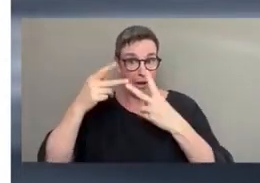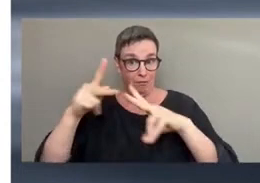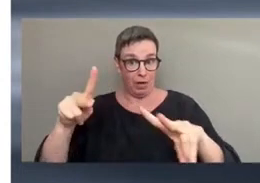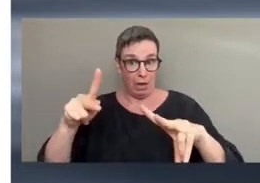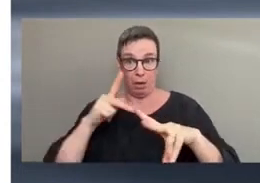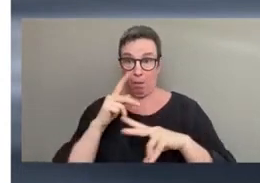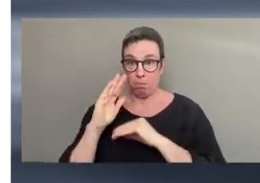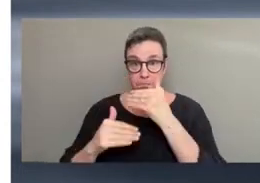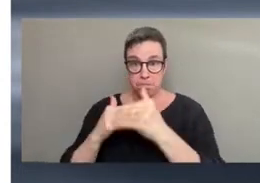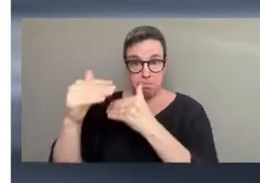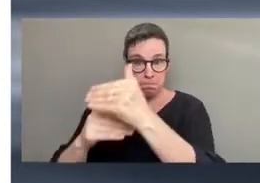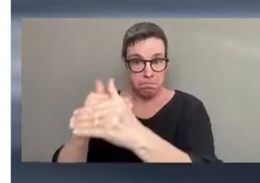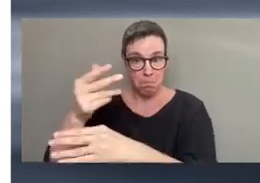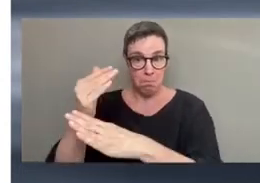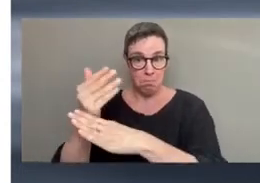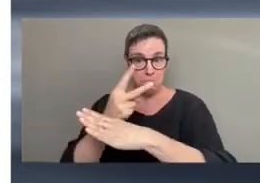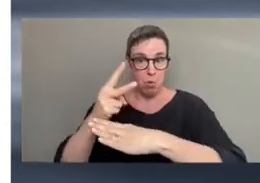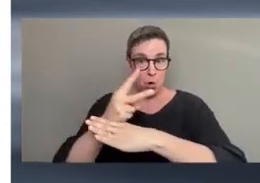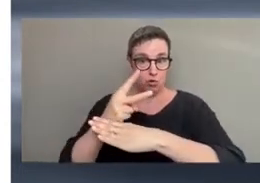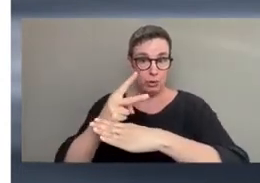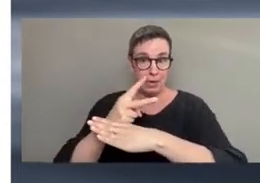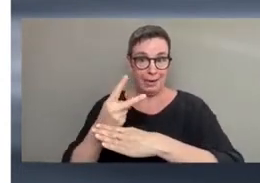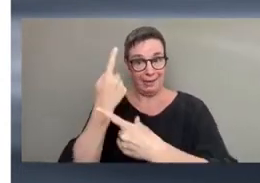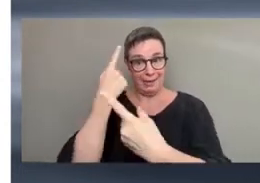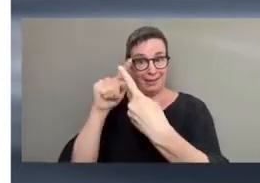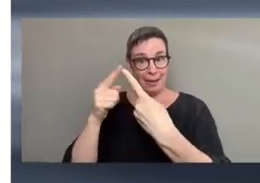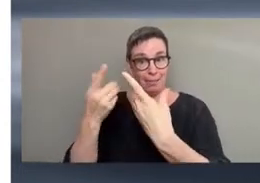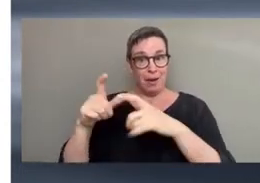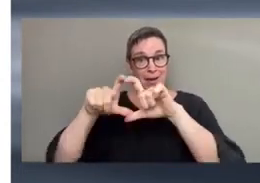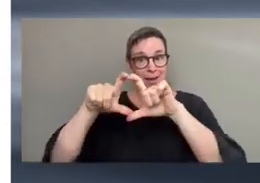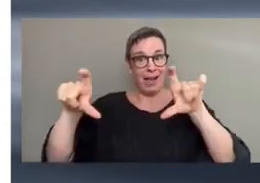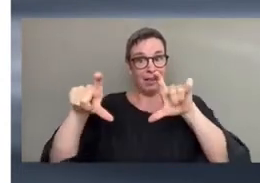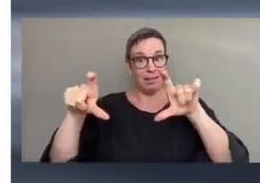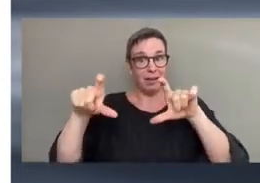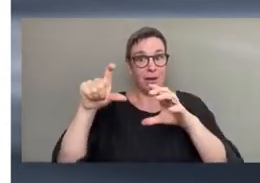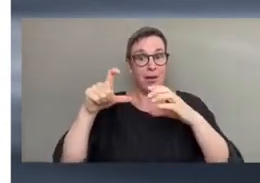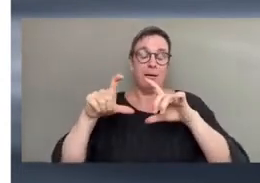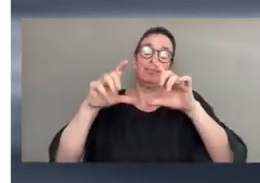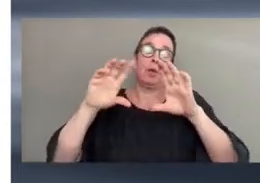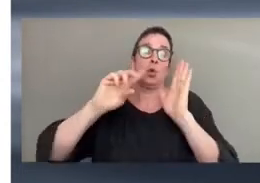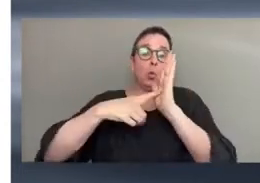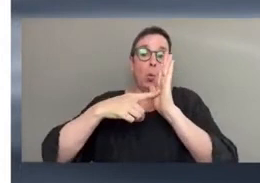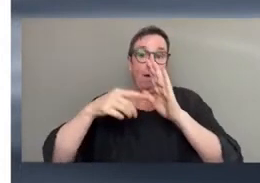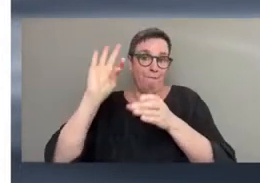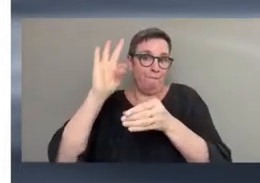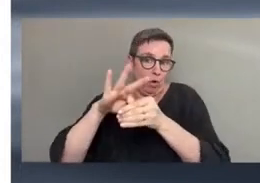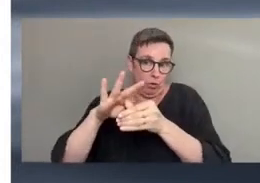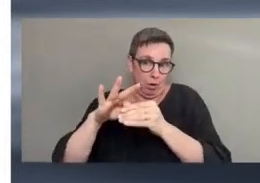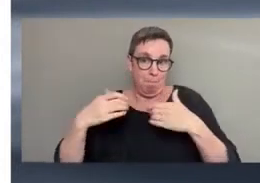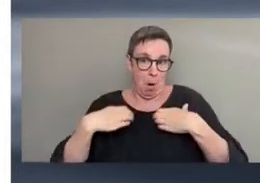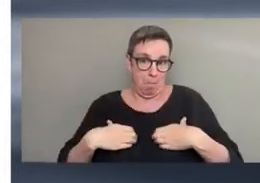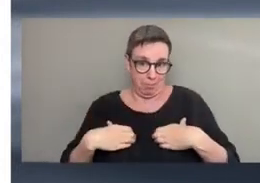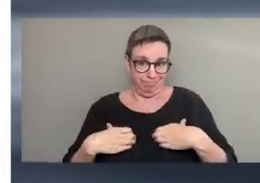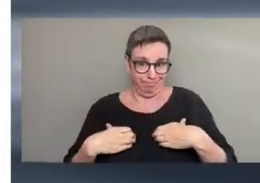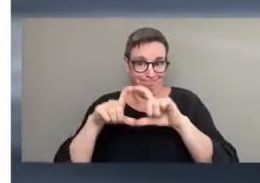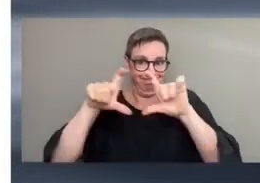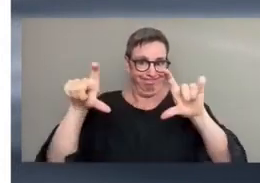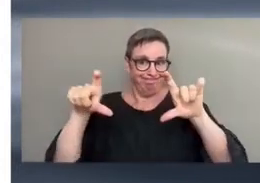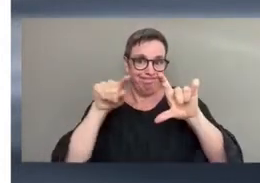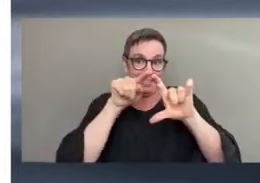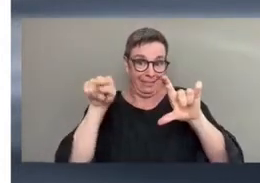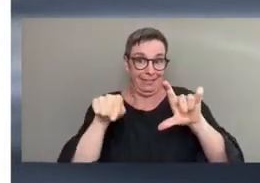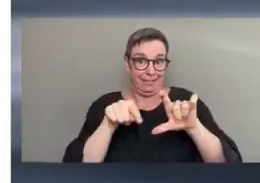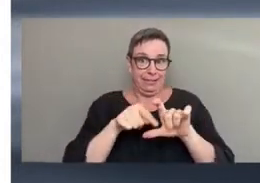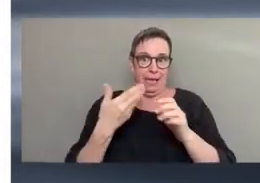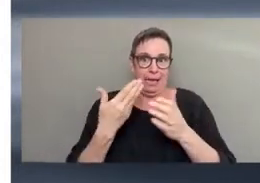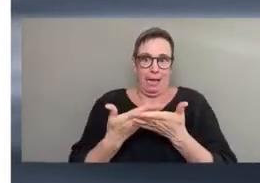pouvoir faire les cartes de membres de vote, de droit de vote, et c'est une avancée